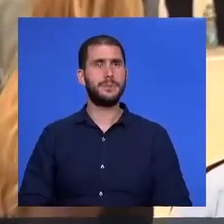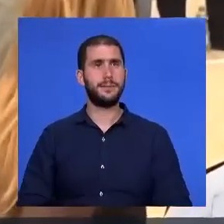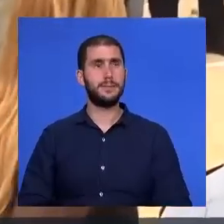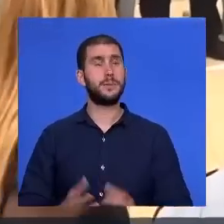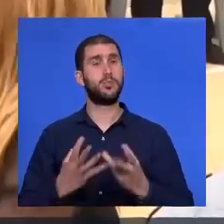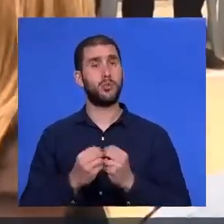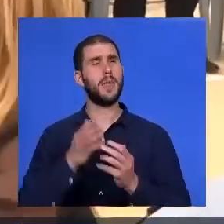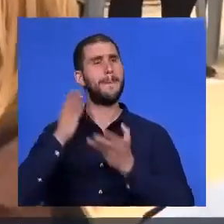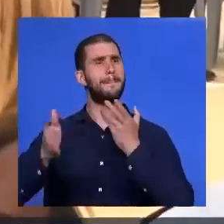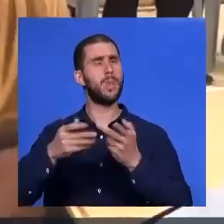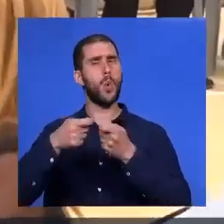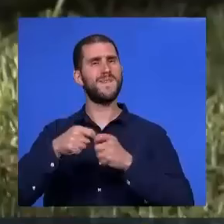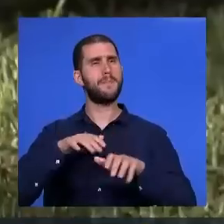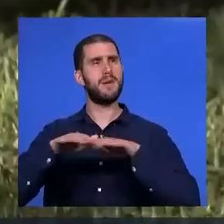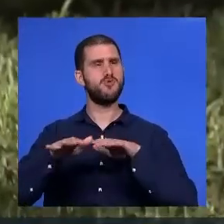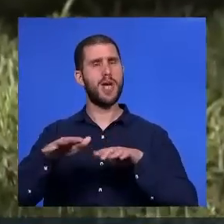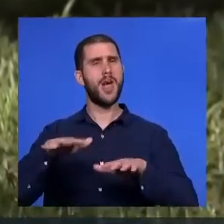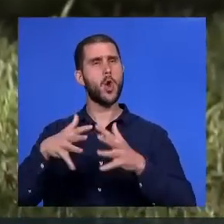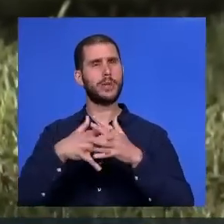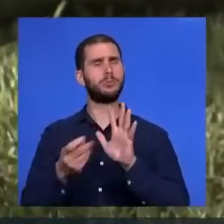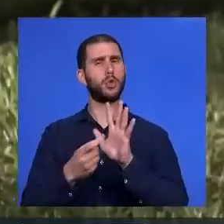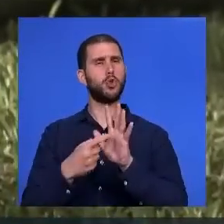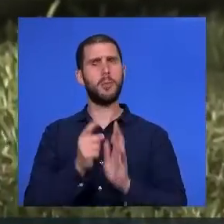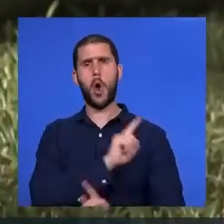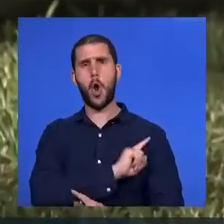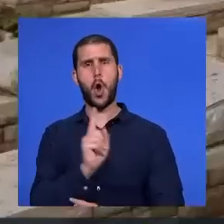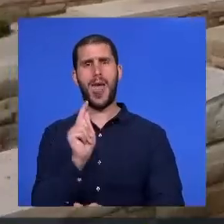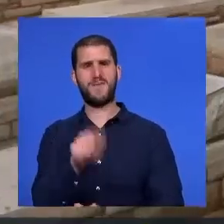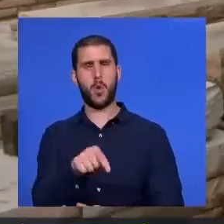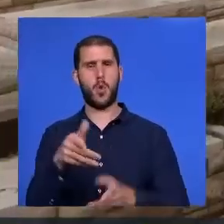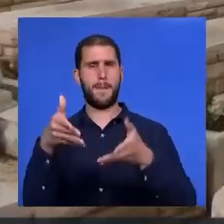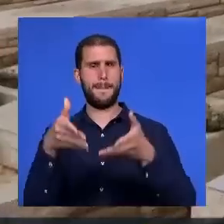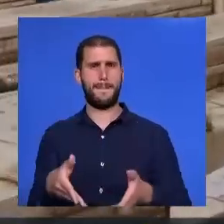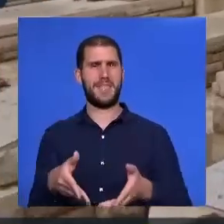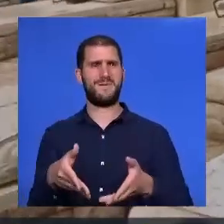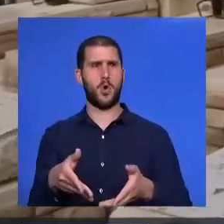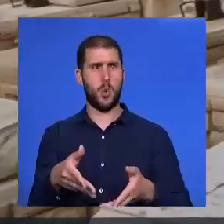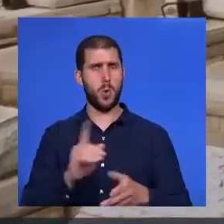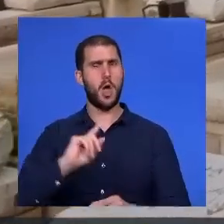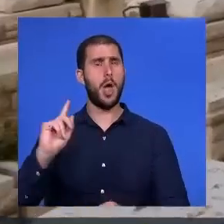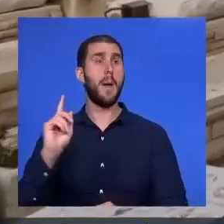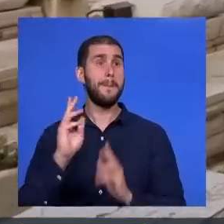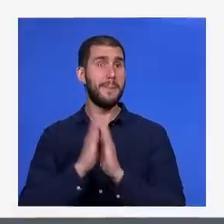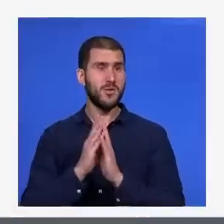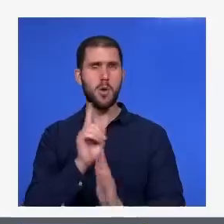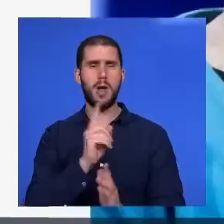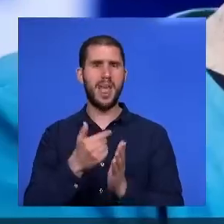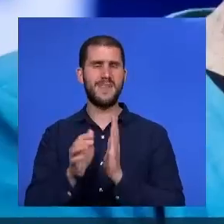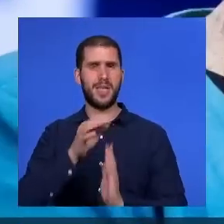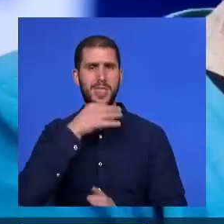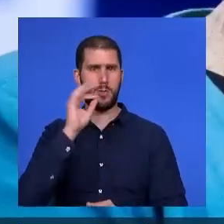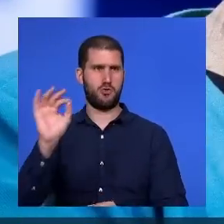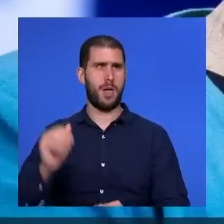משפחות פנו לחברי ממשלה וקואליציה ודרשו מהם שלא להגיע לבתי העלמין או לכל הפחות לוותר על